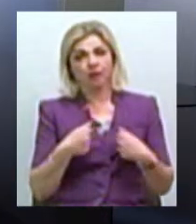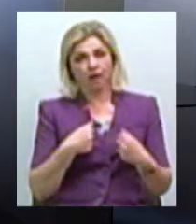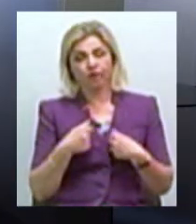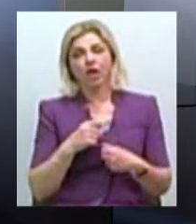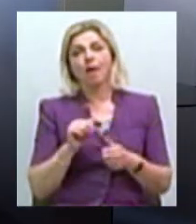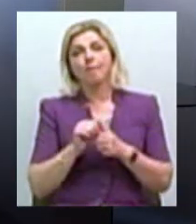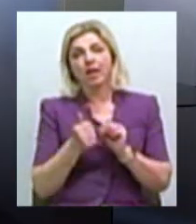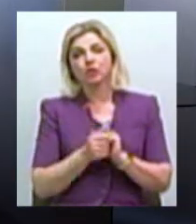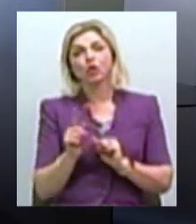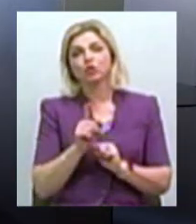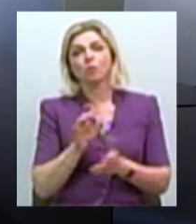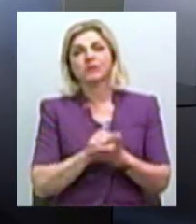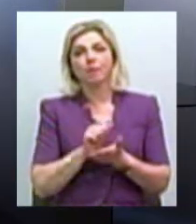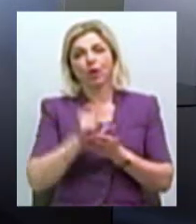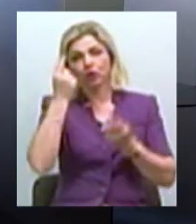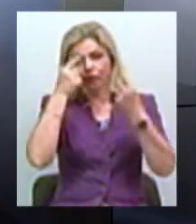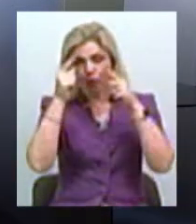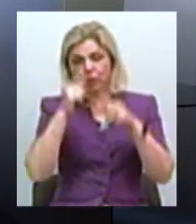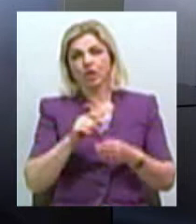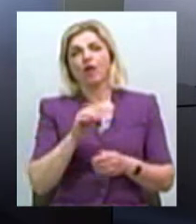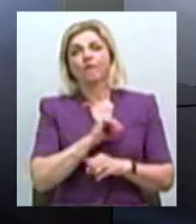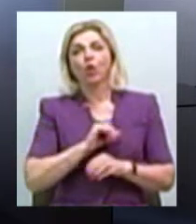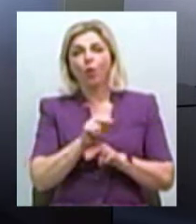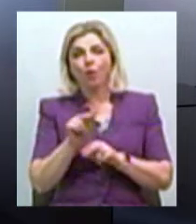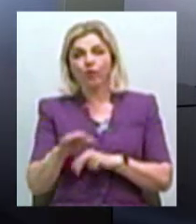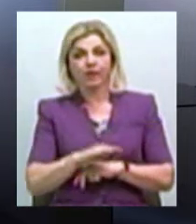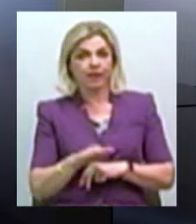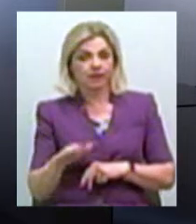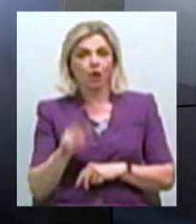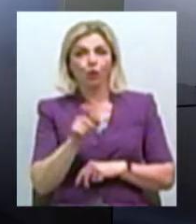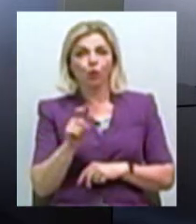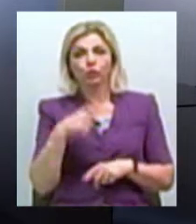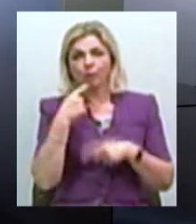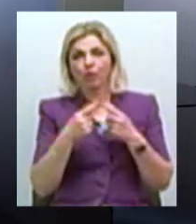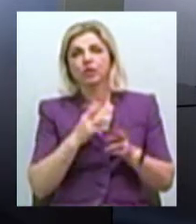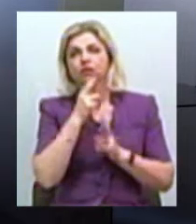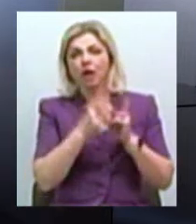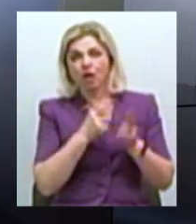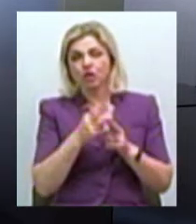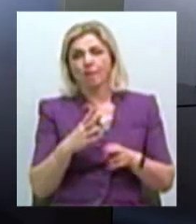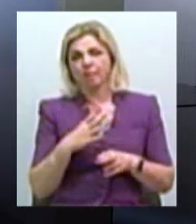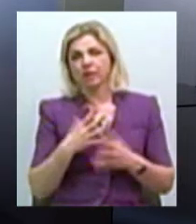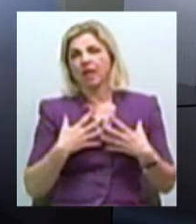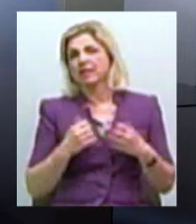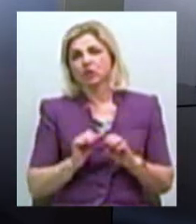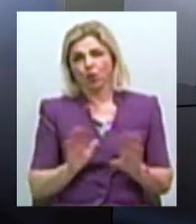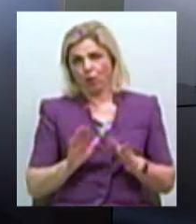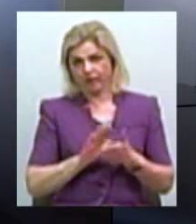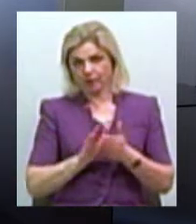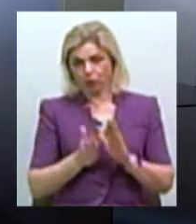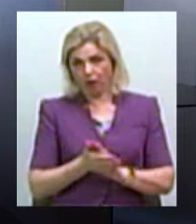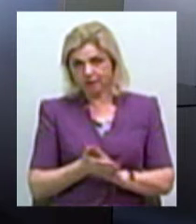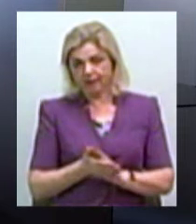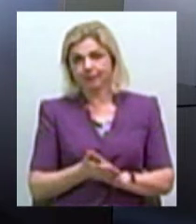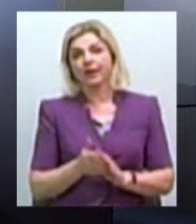того, щоб займатися творчістю, виховувати дітей, люди постійно скаржилися, тобто була просто нездорова ситуація. І,